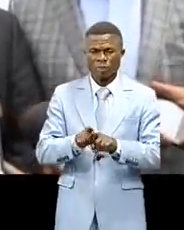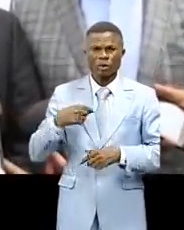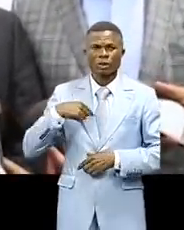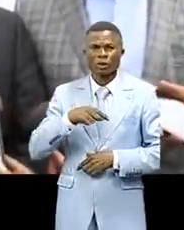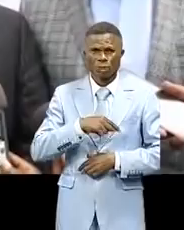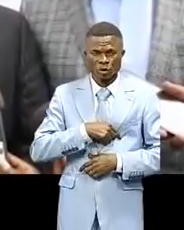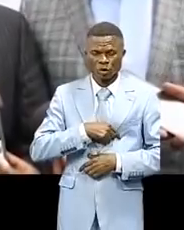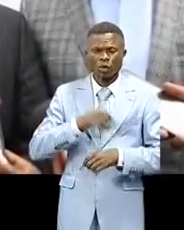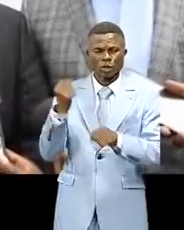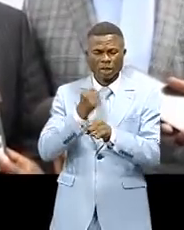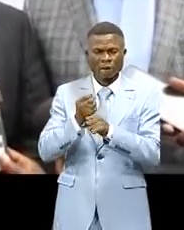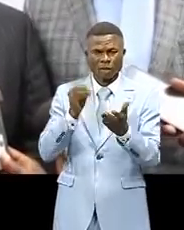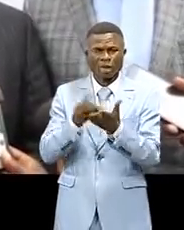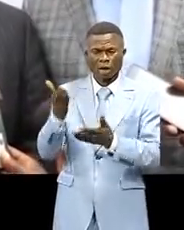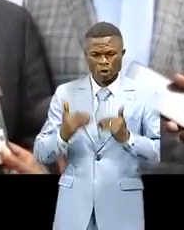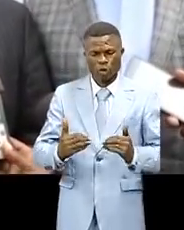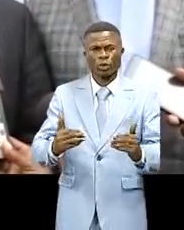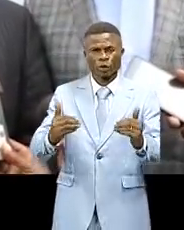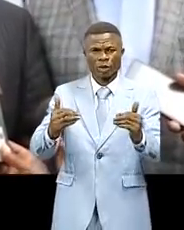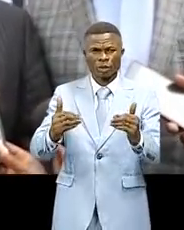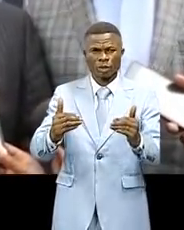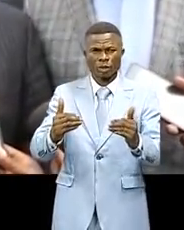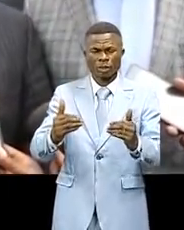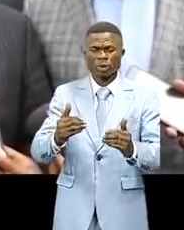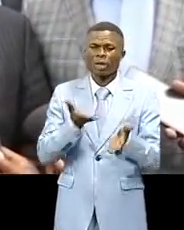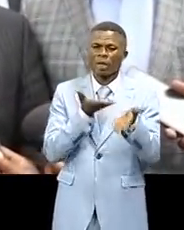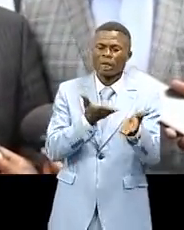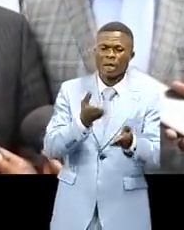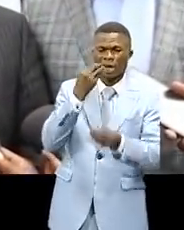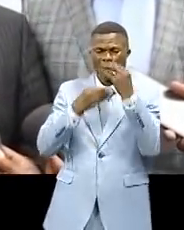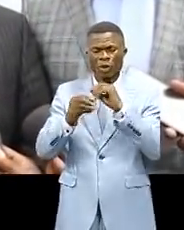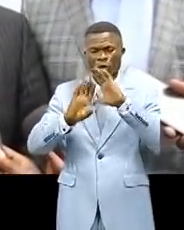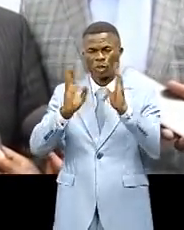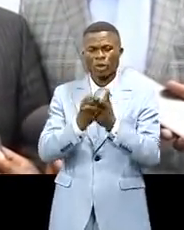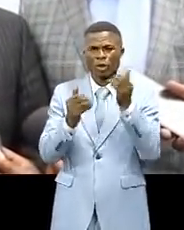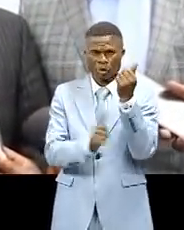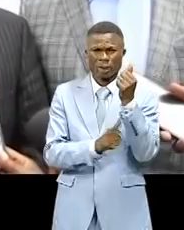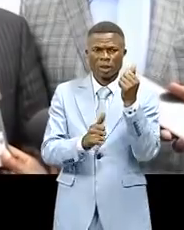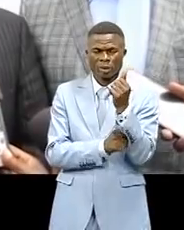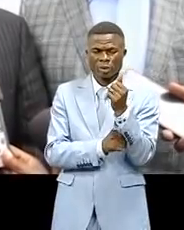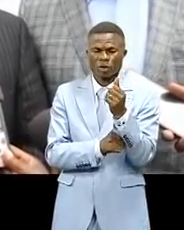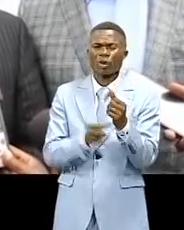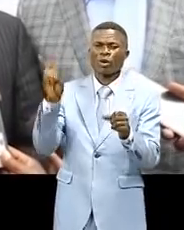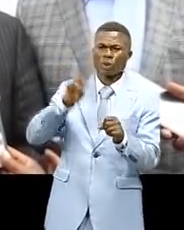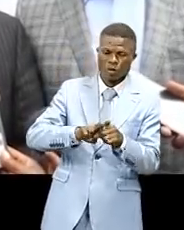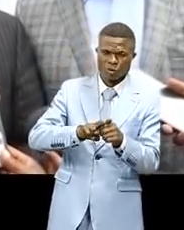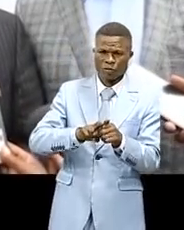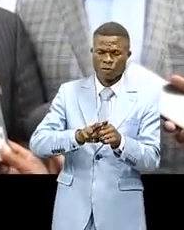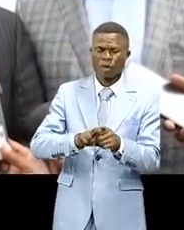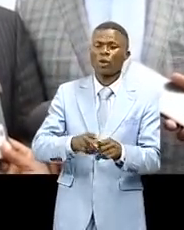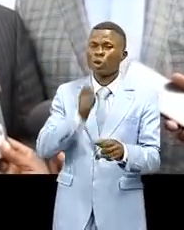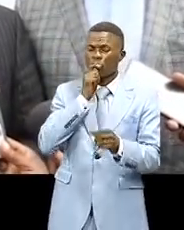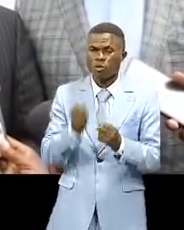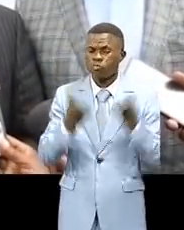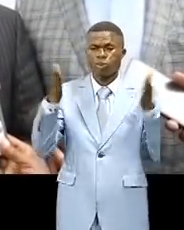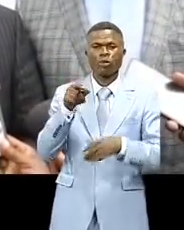d'autres actions qui poussera l'assistance humanitaire également aux personnes victimes de ces élections au